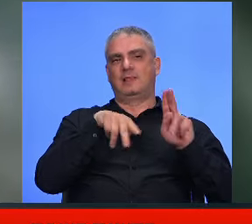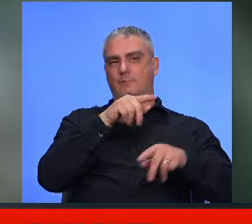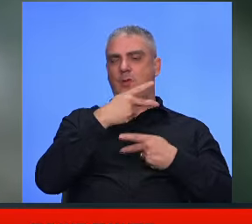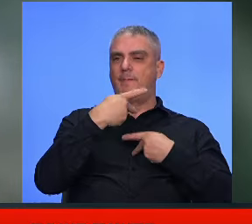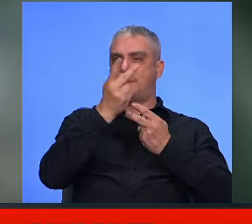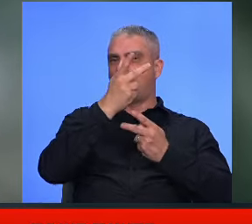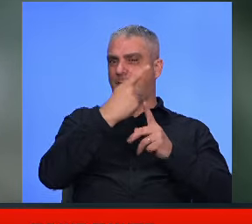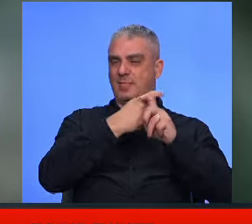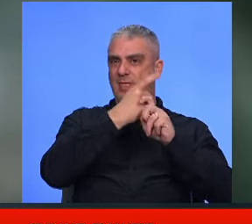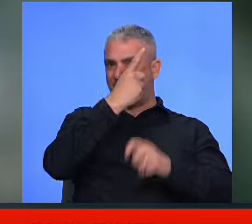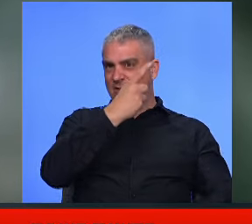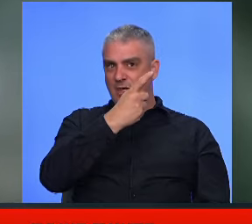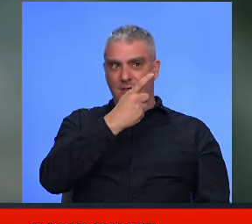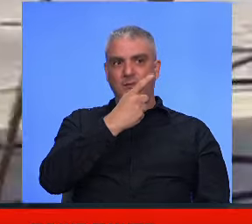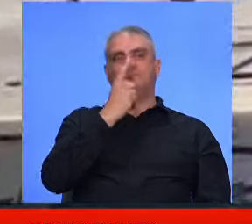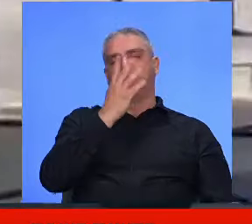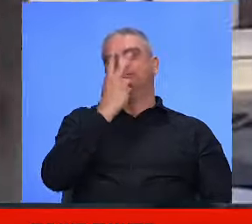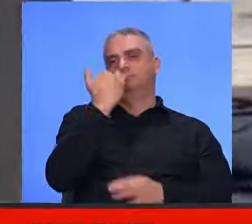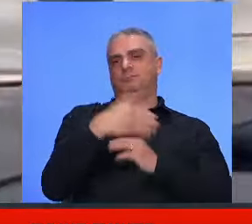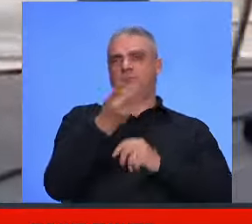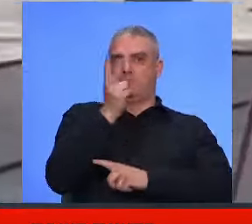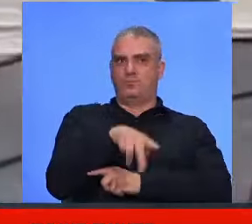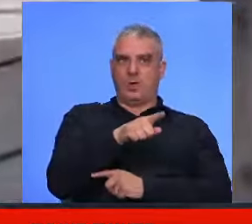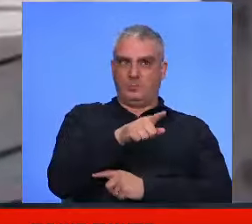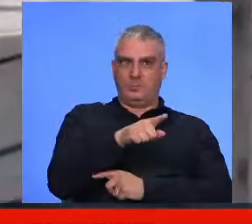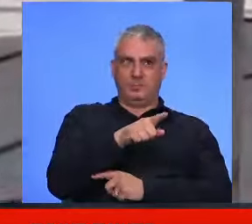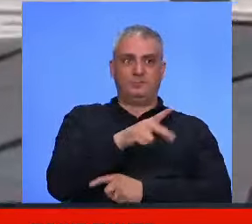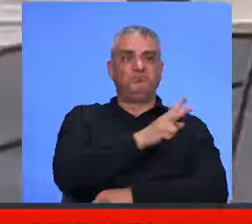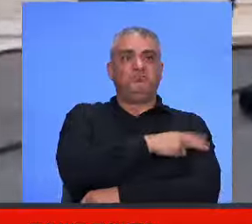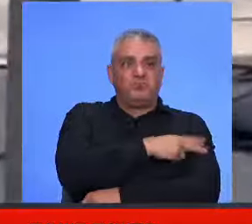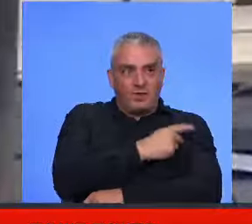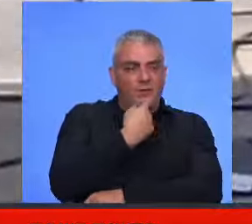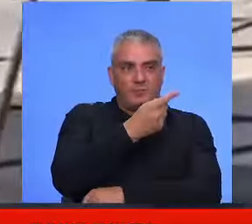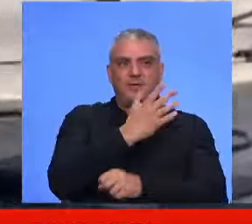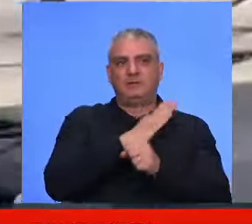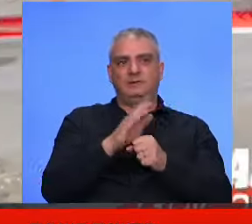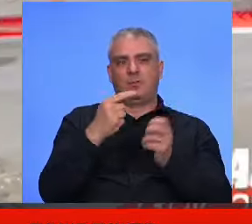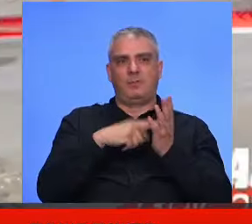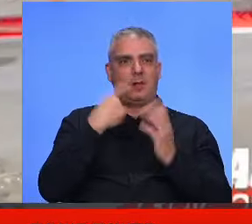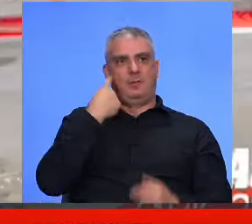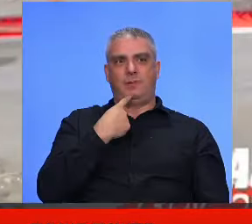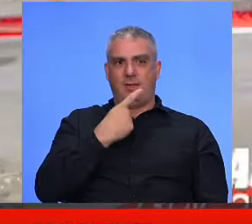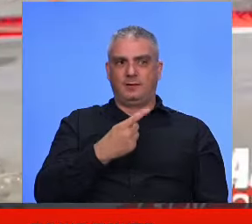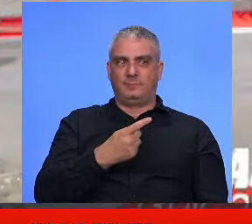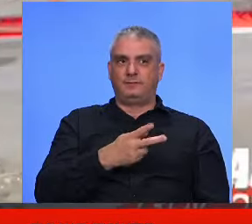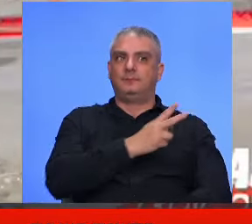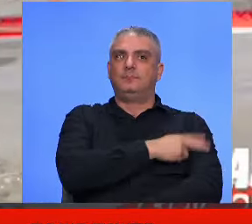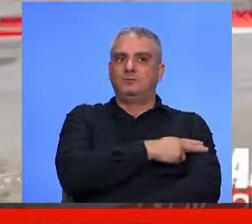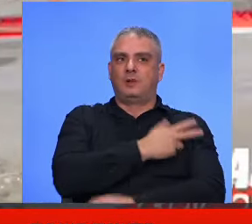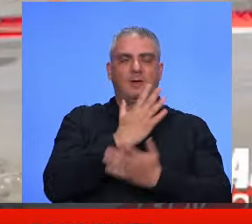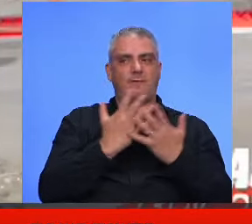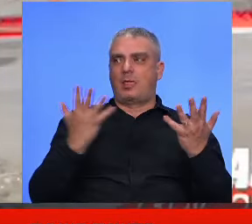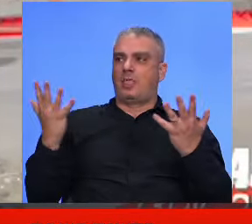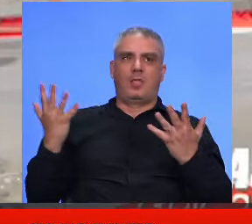הרפואי לגליל בנהריה, שם נקבע מותו. לפי המשטרה מדובר בחיסול על רקע פלילי. המשטרה